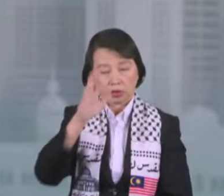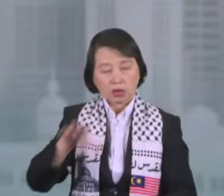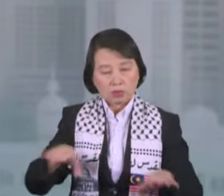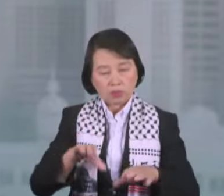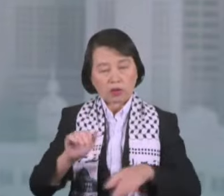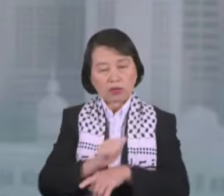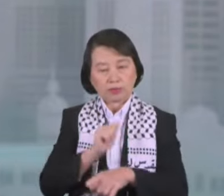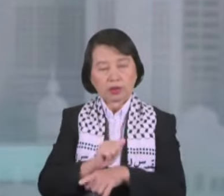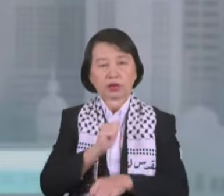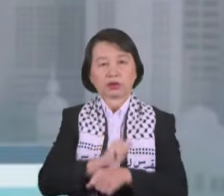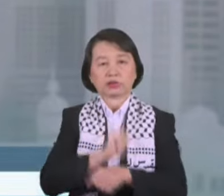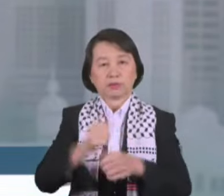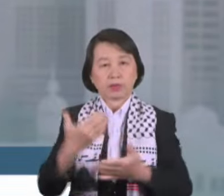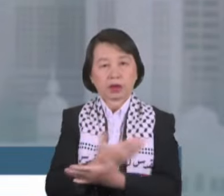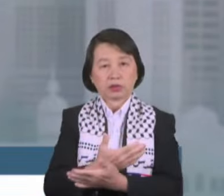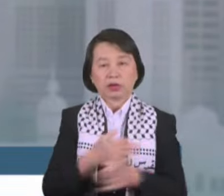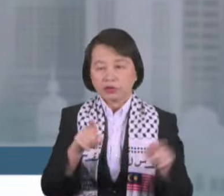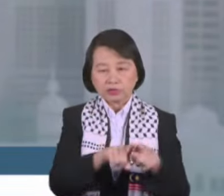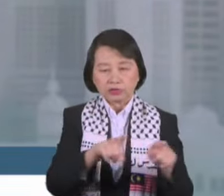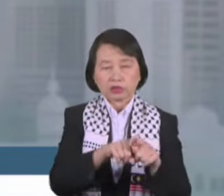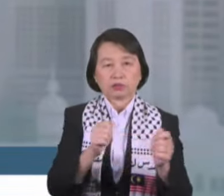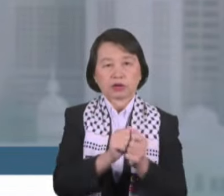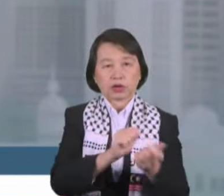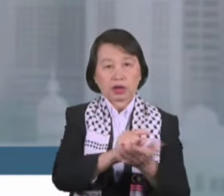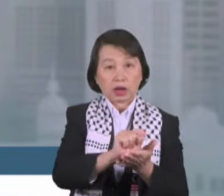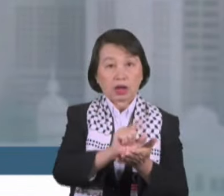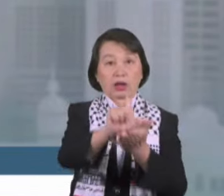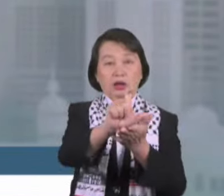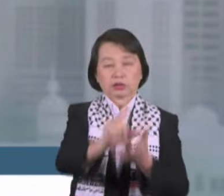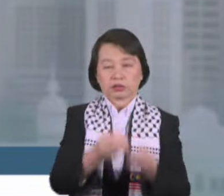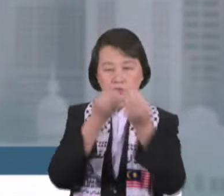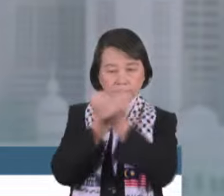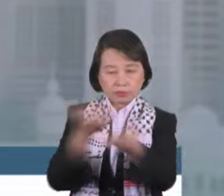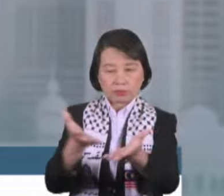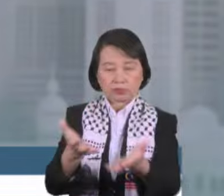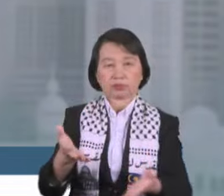kerja baru seiring dengan kenaikan gaji yang diumumkan Perdana Menteri.